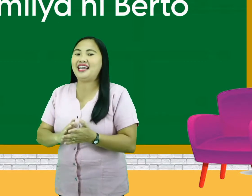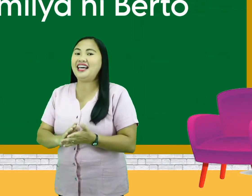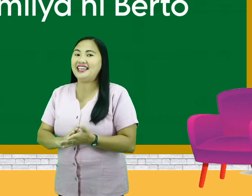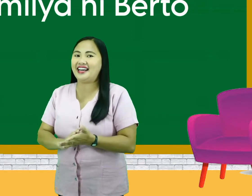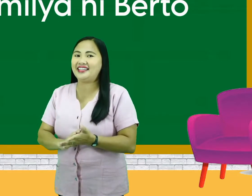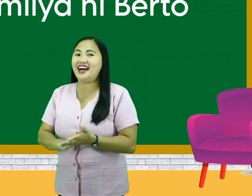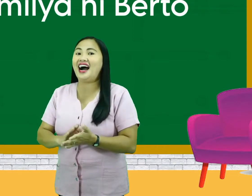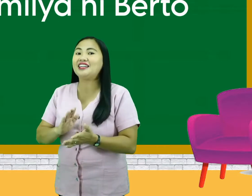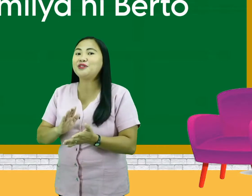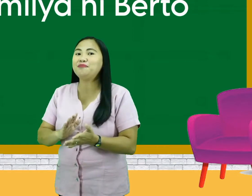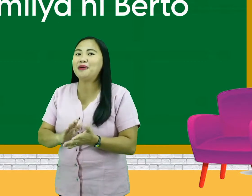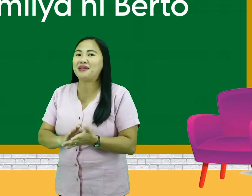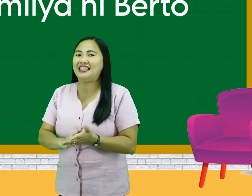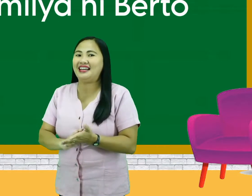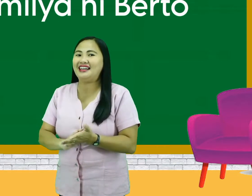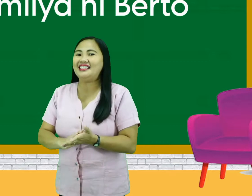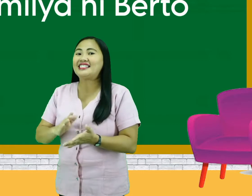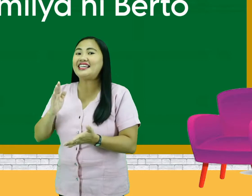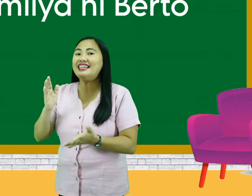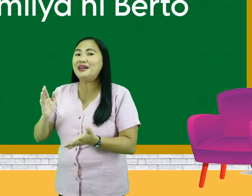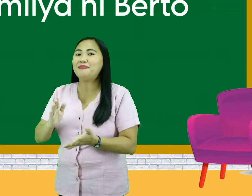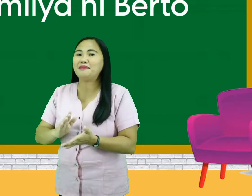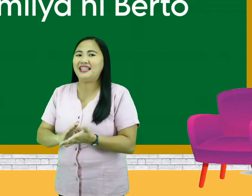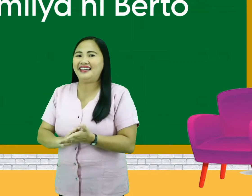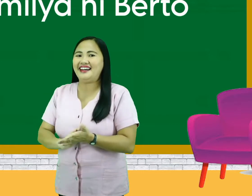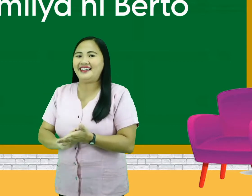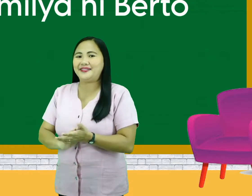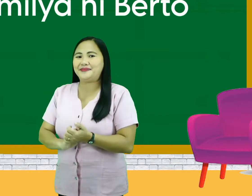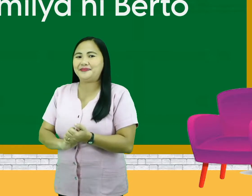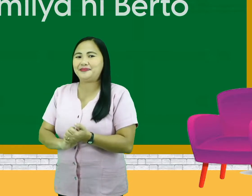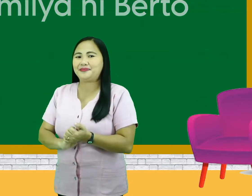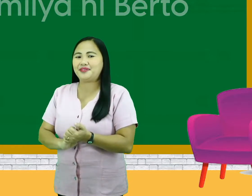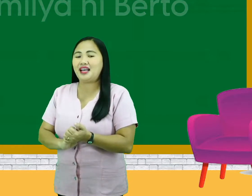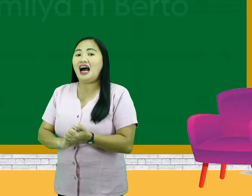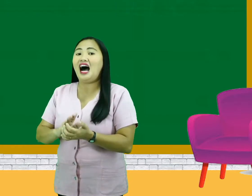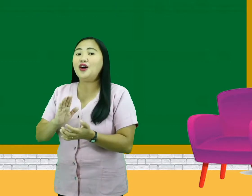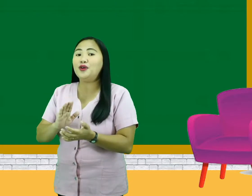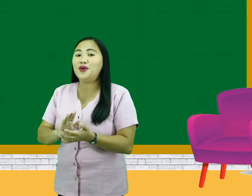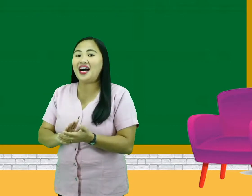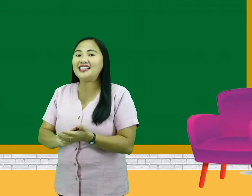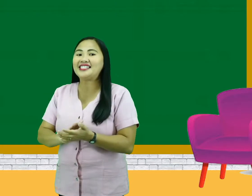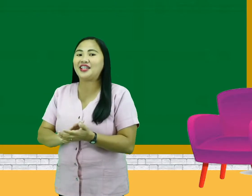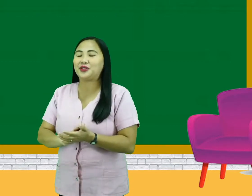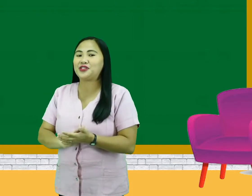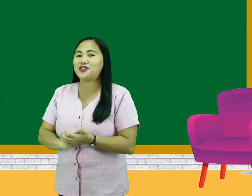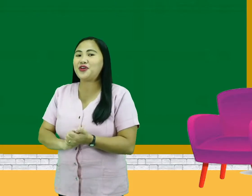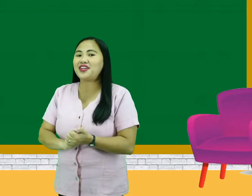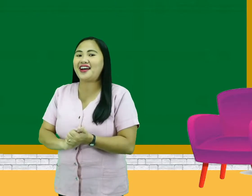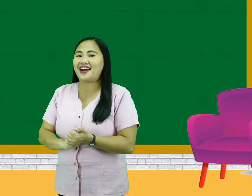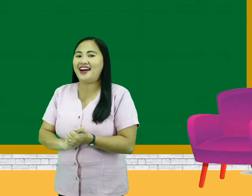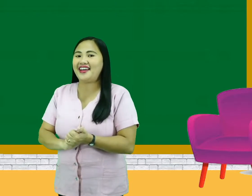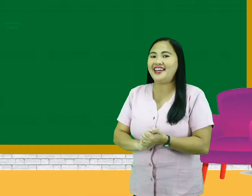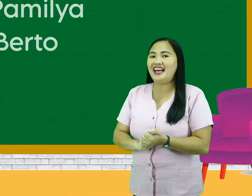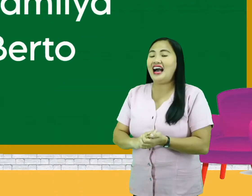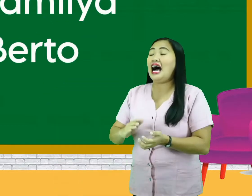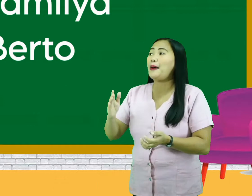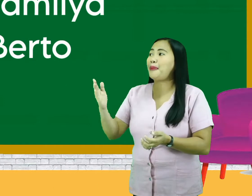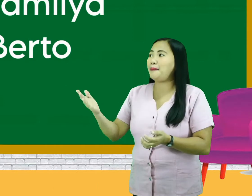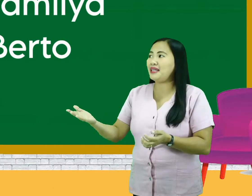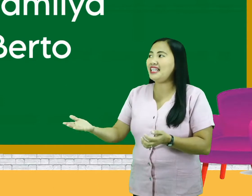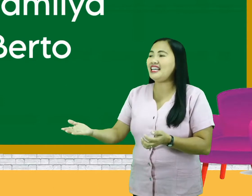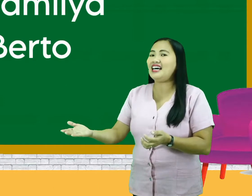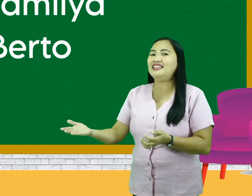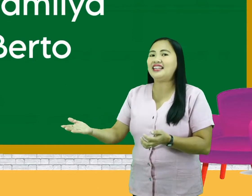ba'y kalahian ang atong pamilya sa iyang pamilya. Ang uluhan sa atong istorya kay